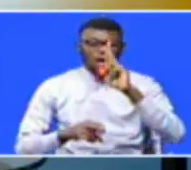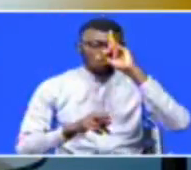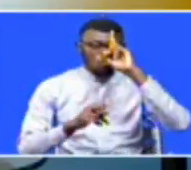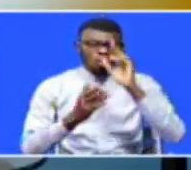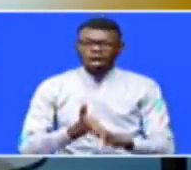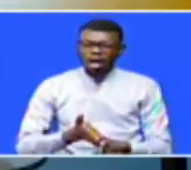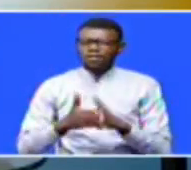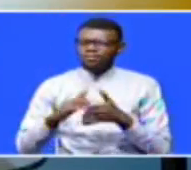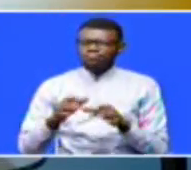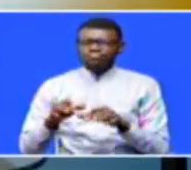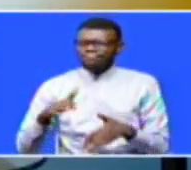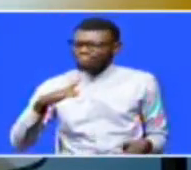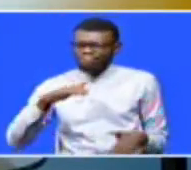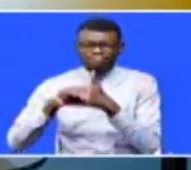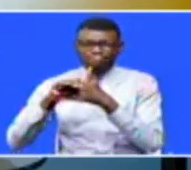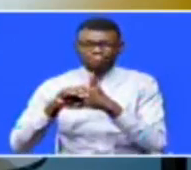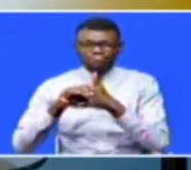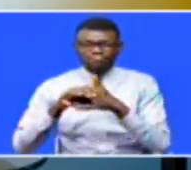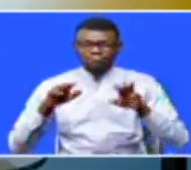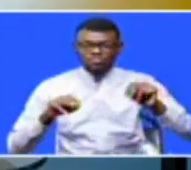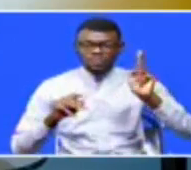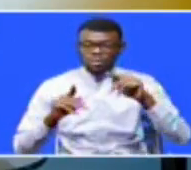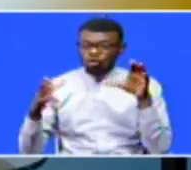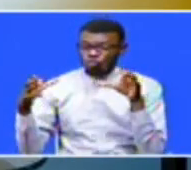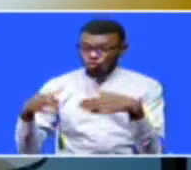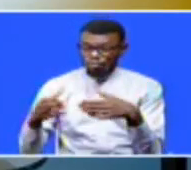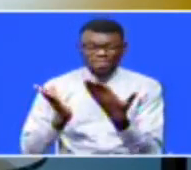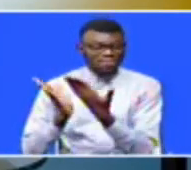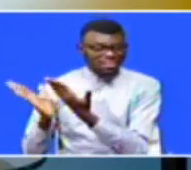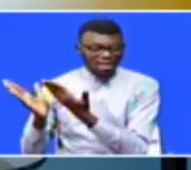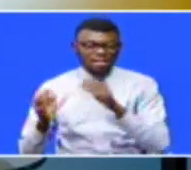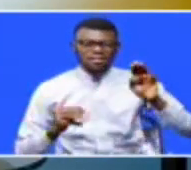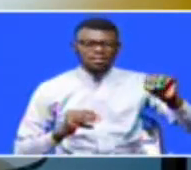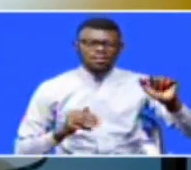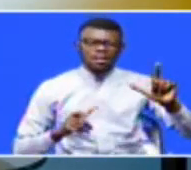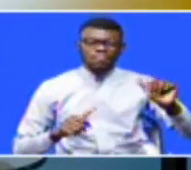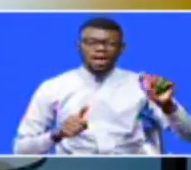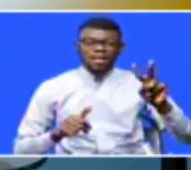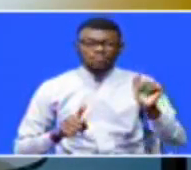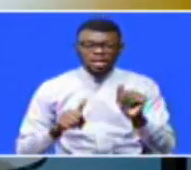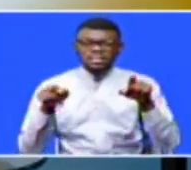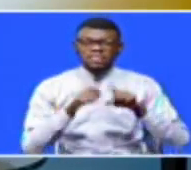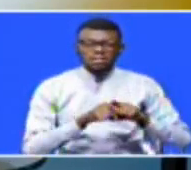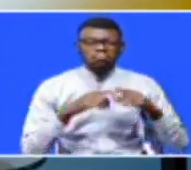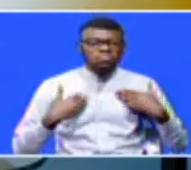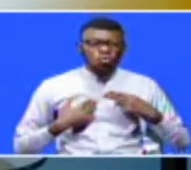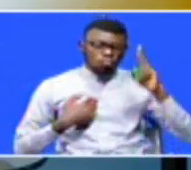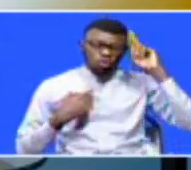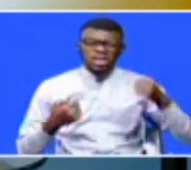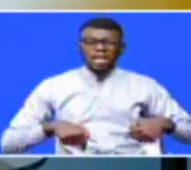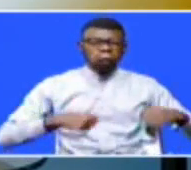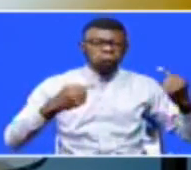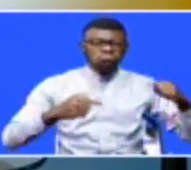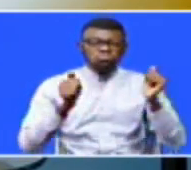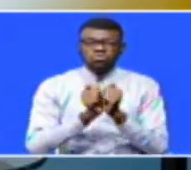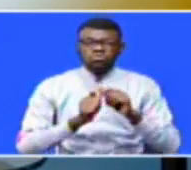wa baadhi ya wabunge nyumbani kwake mbunge wa Malava Injendi Malulu. Makabiliano ya polisi na wenyeji wa Lessos na jinsi